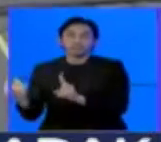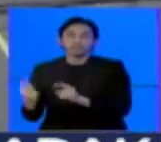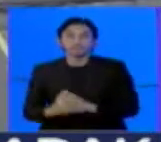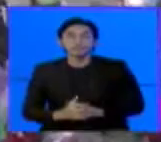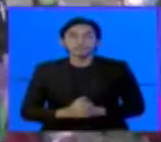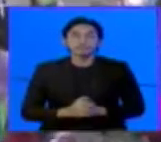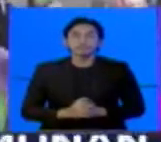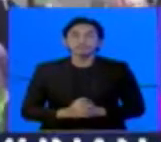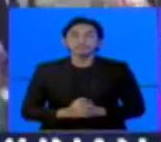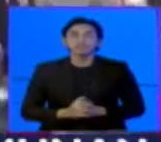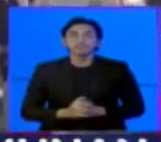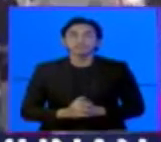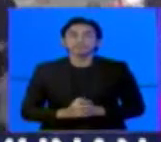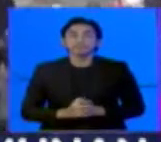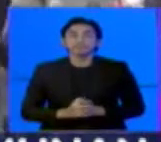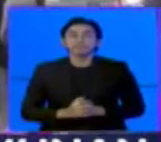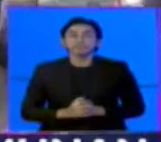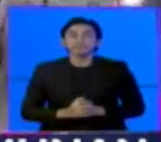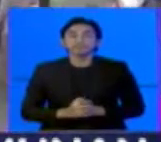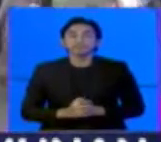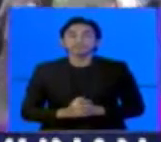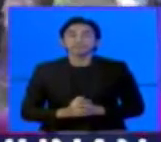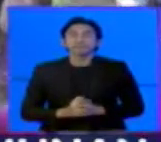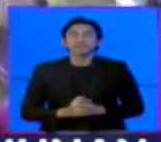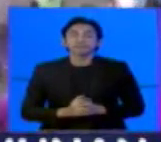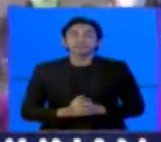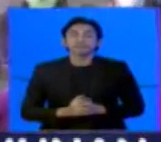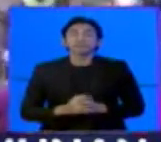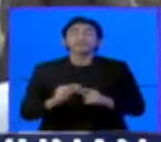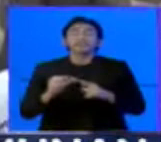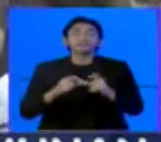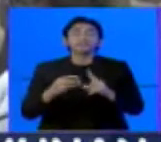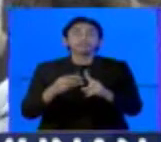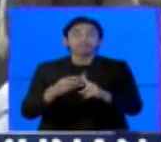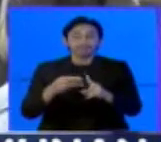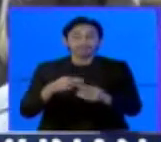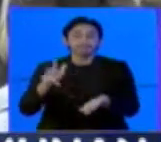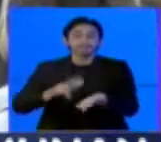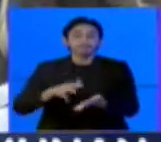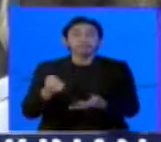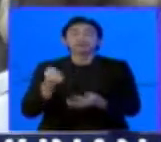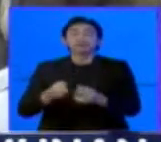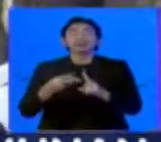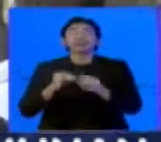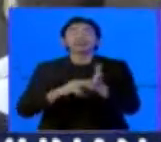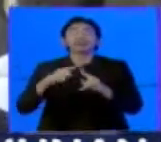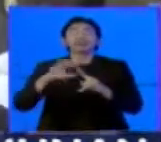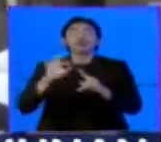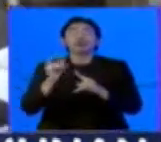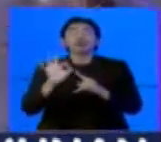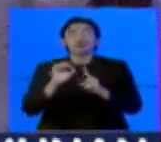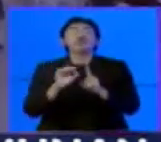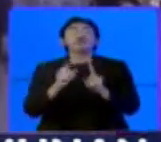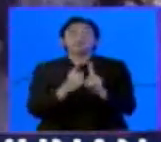hai hai Hai pembatasan sosial diterapkan di pasar Bintoro dengan berjualan berjauhan guna menghindari